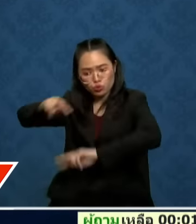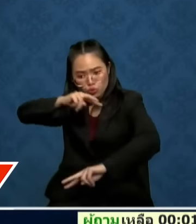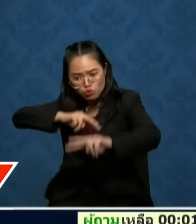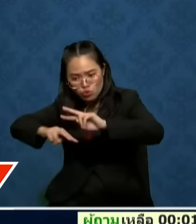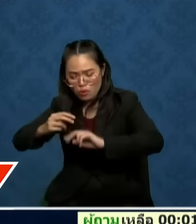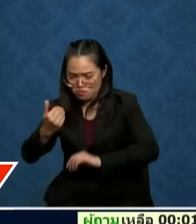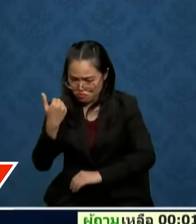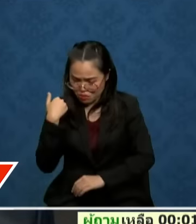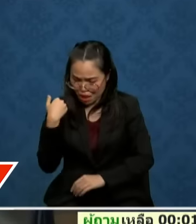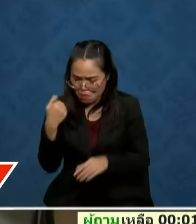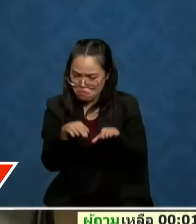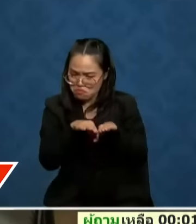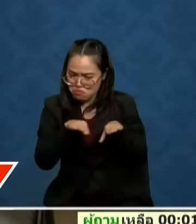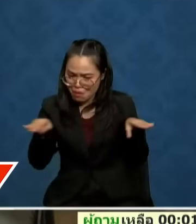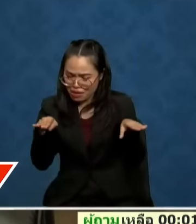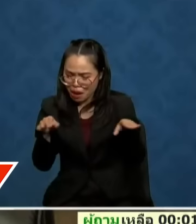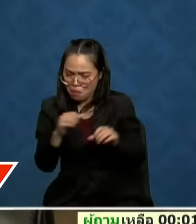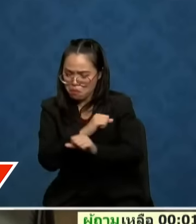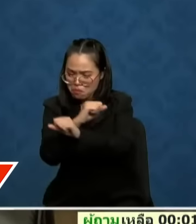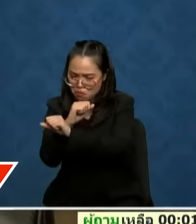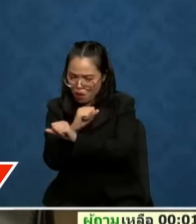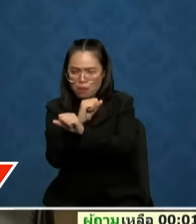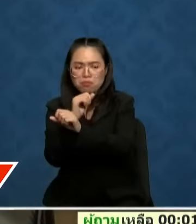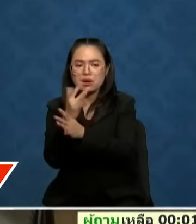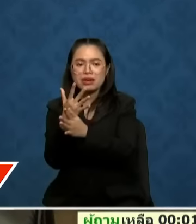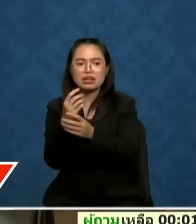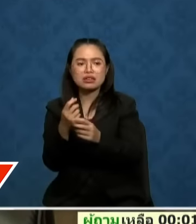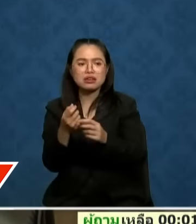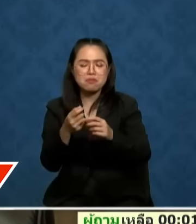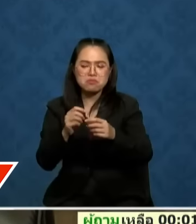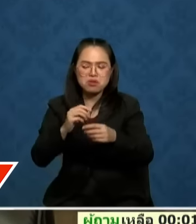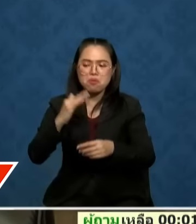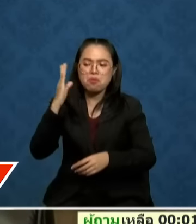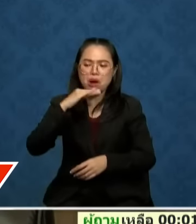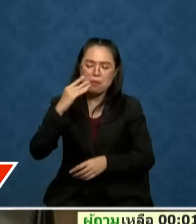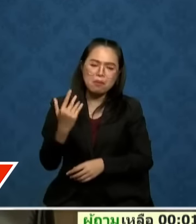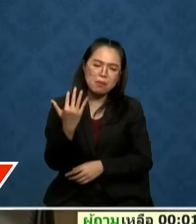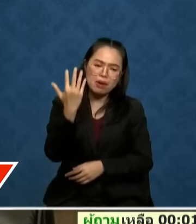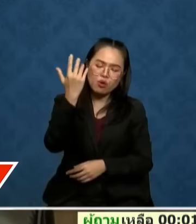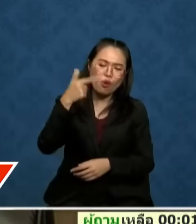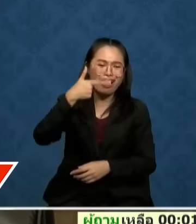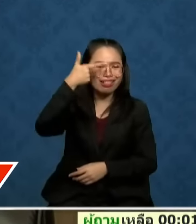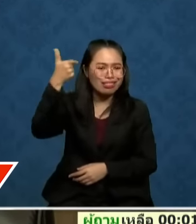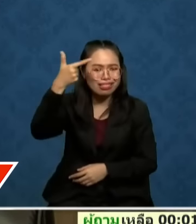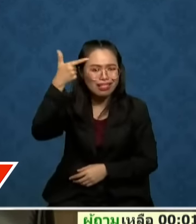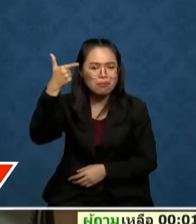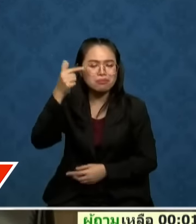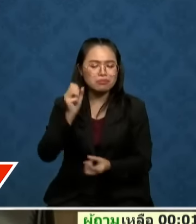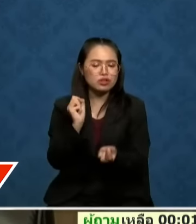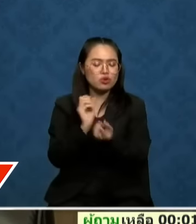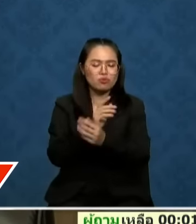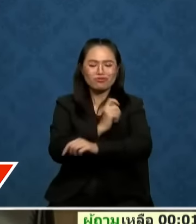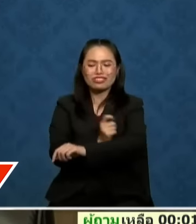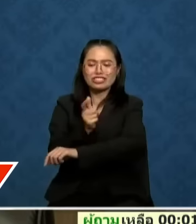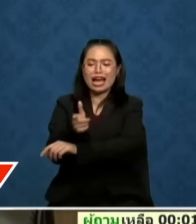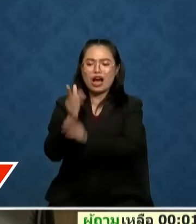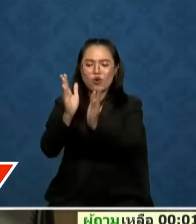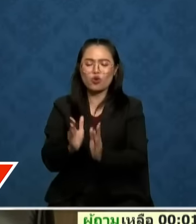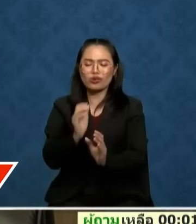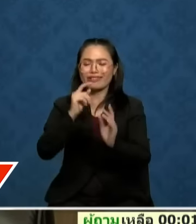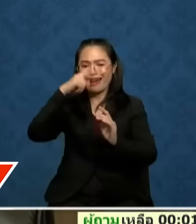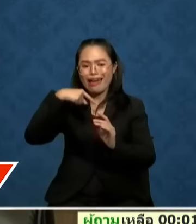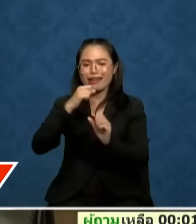ที่ไม่ได้มาตรฐานความปลอดภัยเกิดเหตุแบบเครนถล่มมีมลพิษเกิดขึ้นในบ้านเราไม่จ้างงานคนไทยไม่ส่งเสริมการ